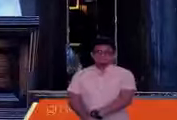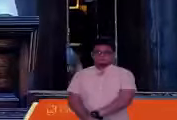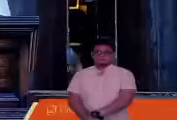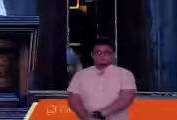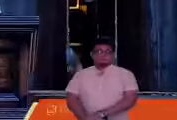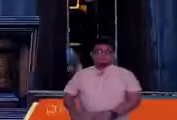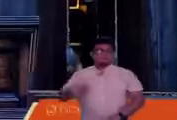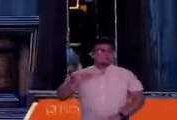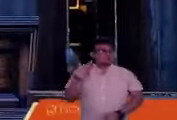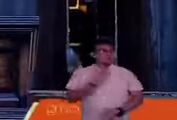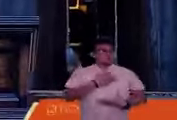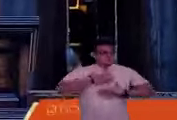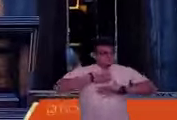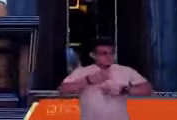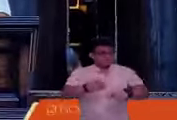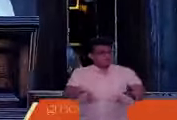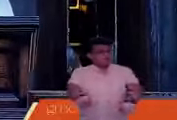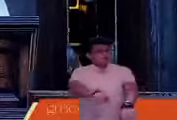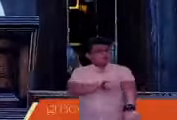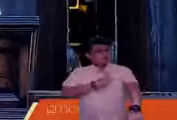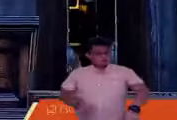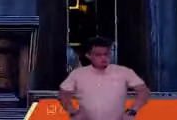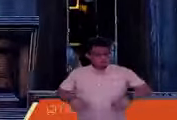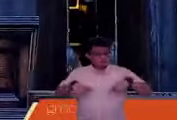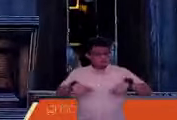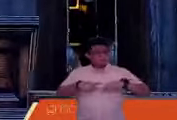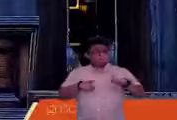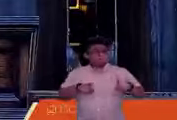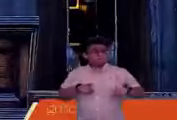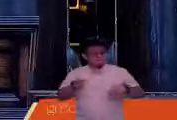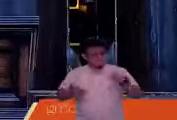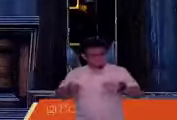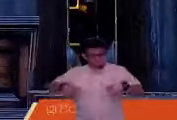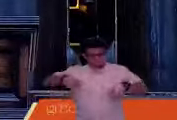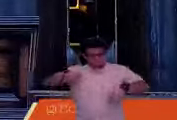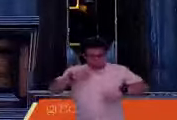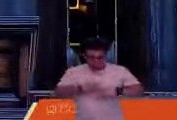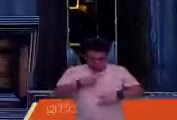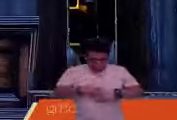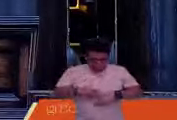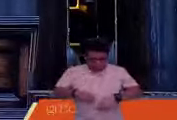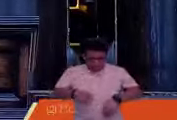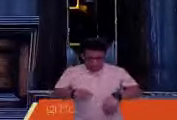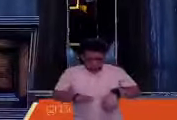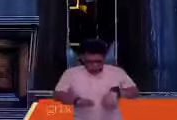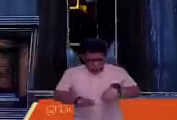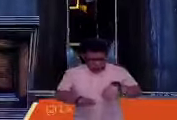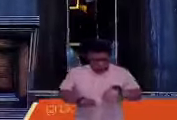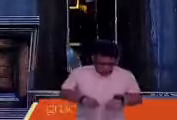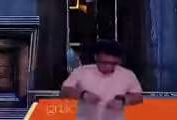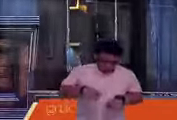Tinuod bitaw I visited my